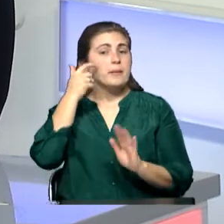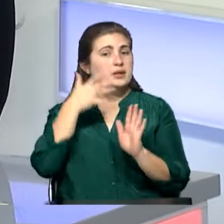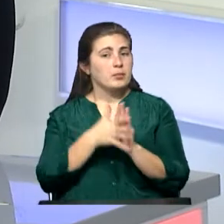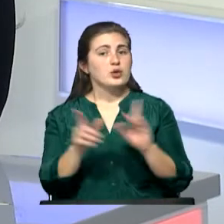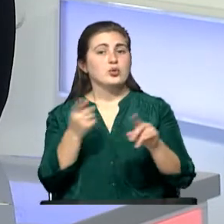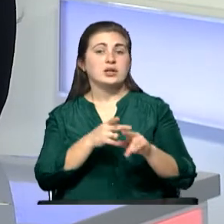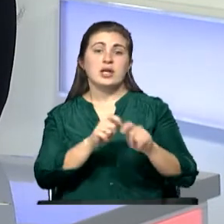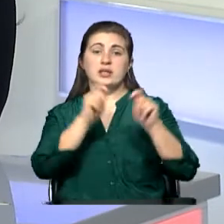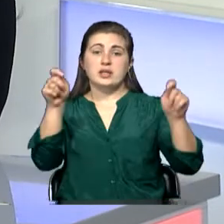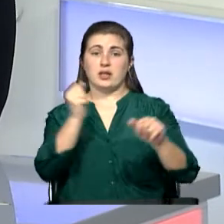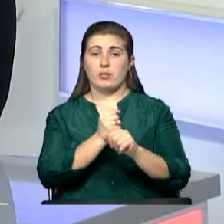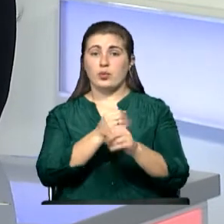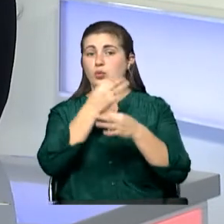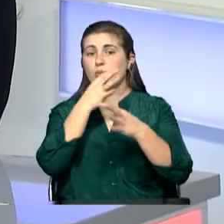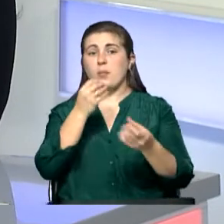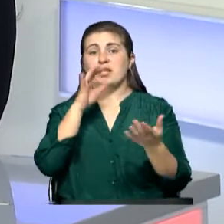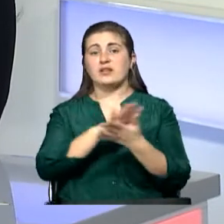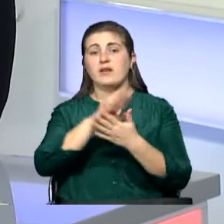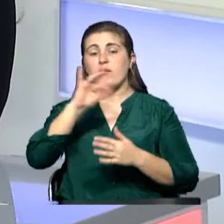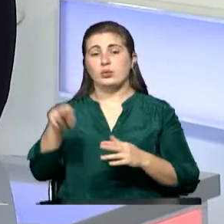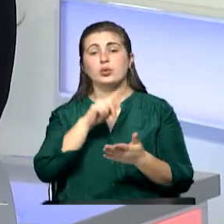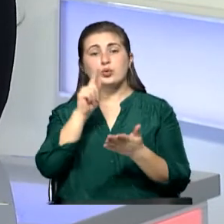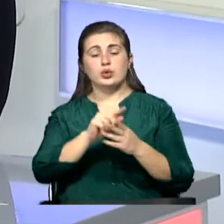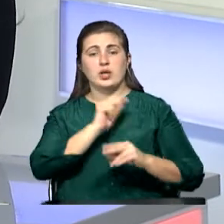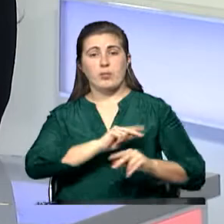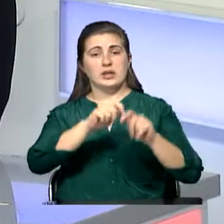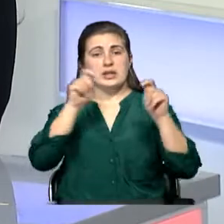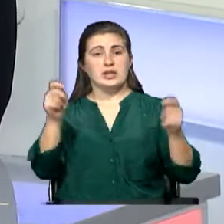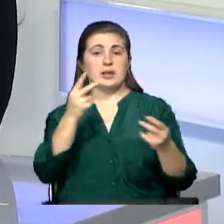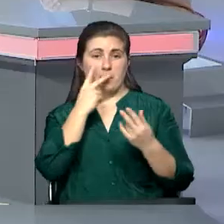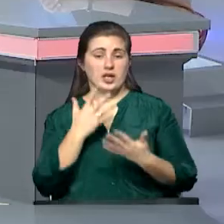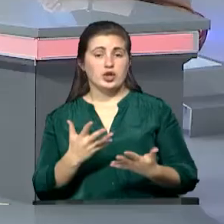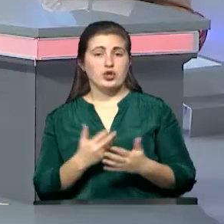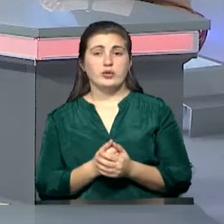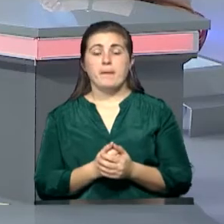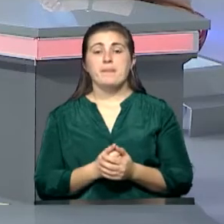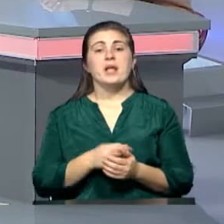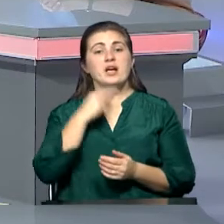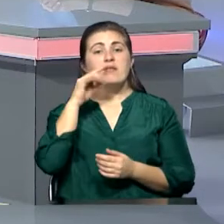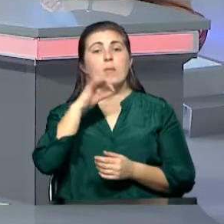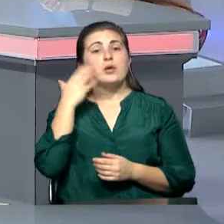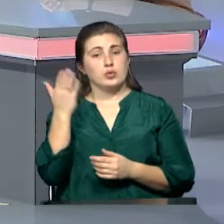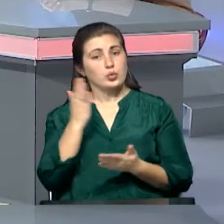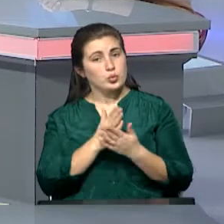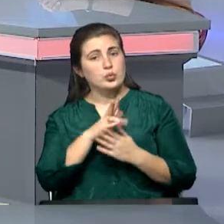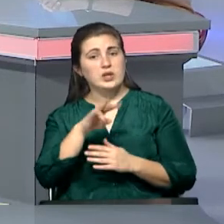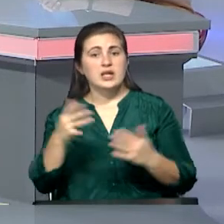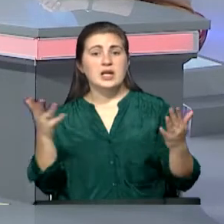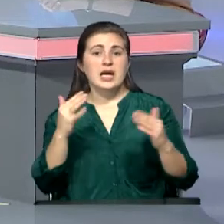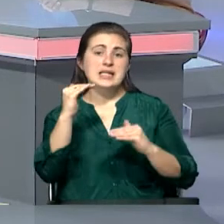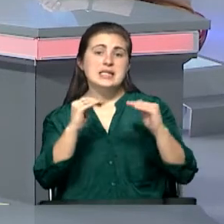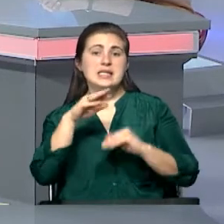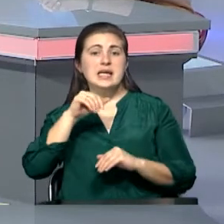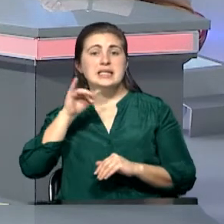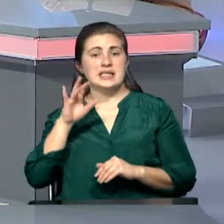это открытая работа. Любой благотворительный фонд должен работать открыто, прозрачно. Говоря об отчетах, существует ли какая-нибудь статистика,